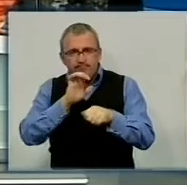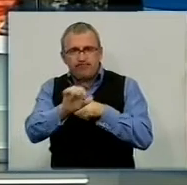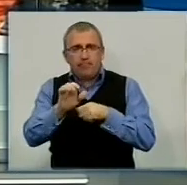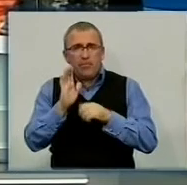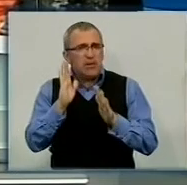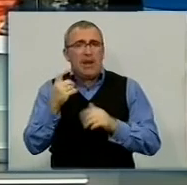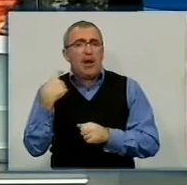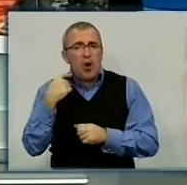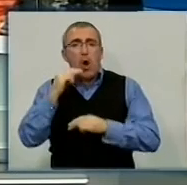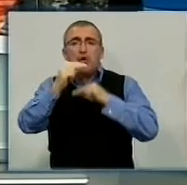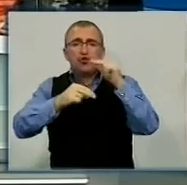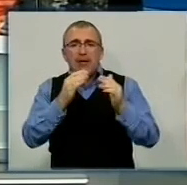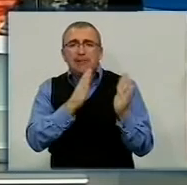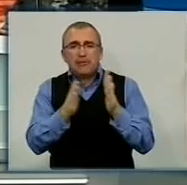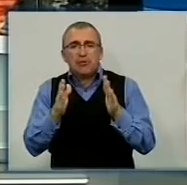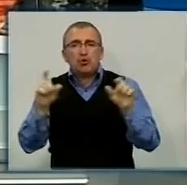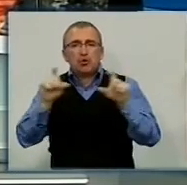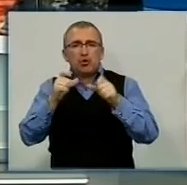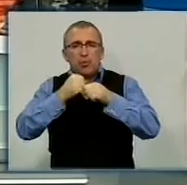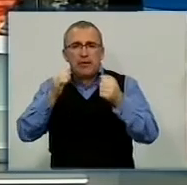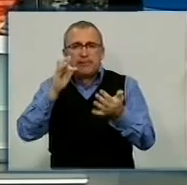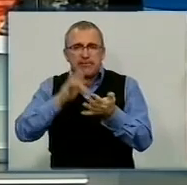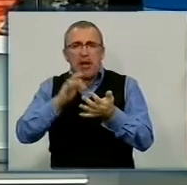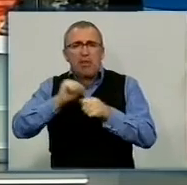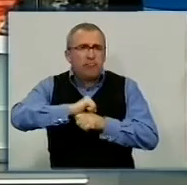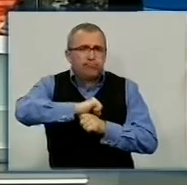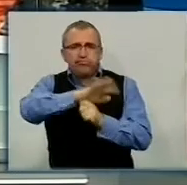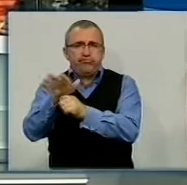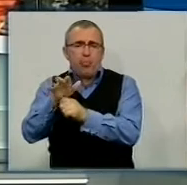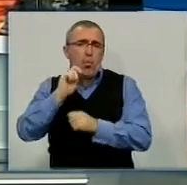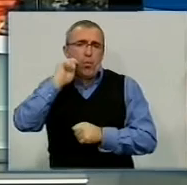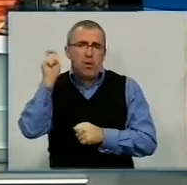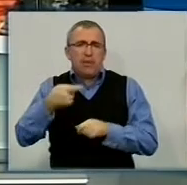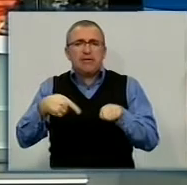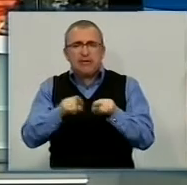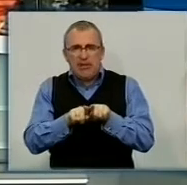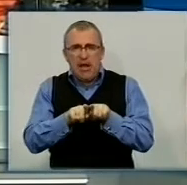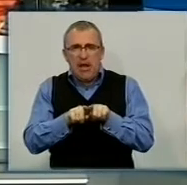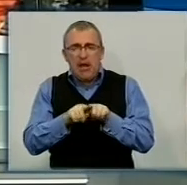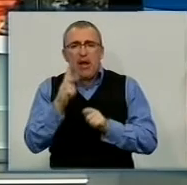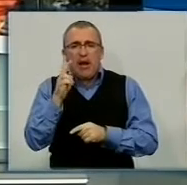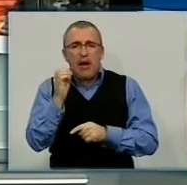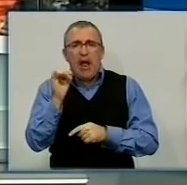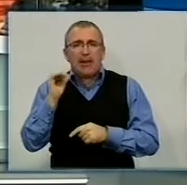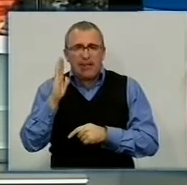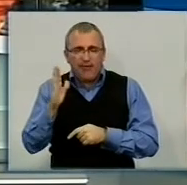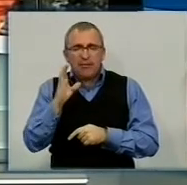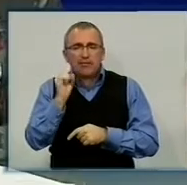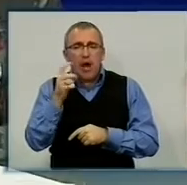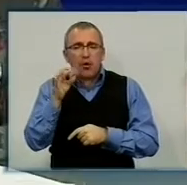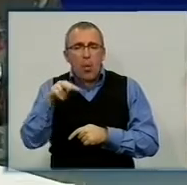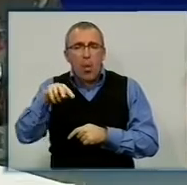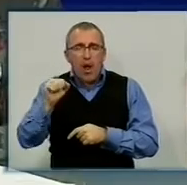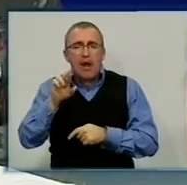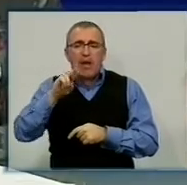кіровоградщину А через систему супермаркетів централізова на всю Україну це і креатив санола це і